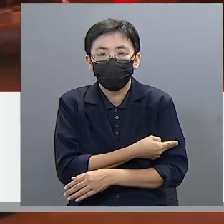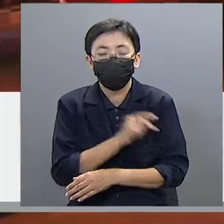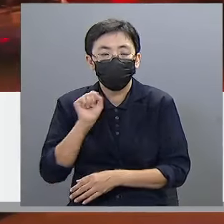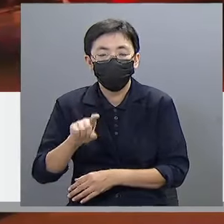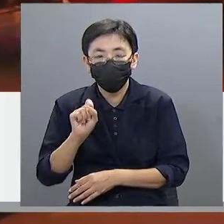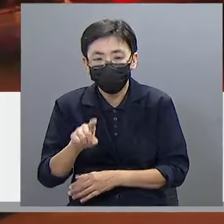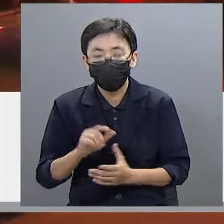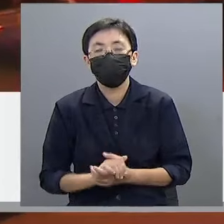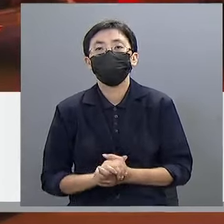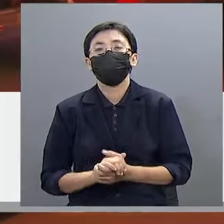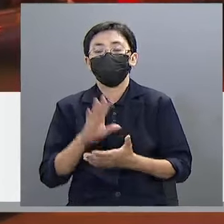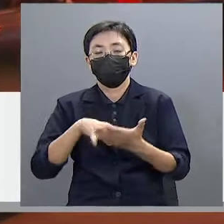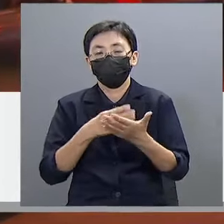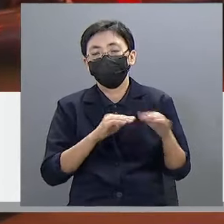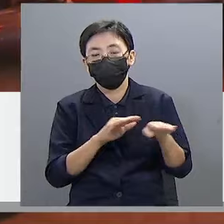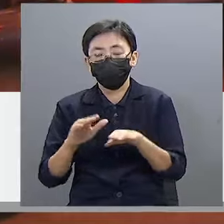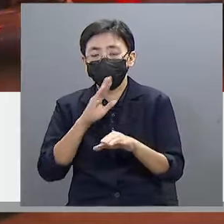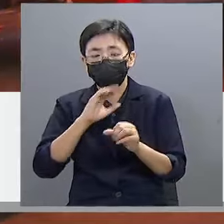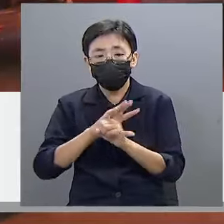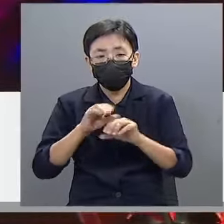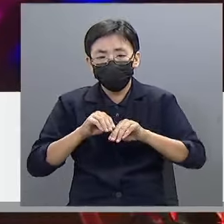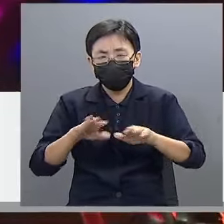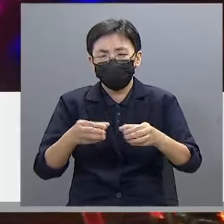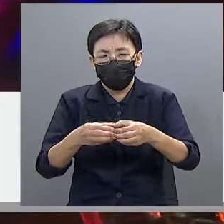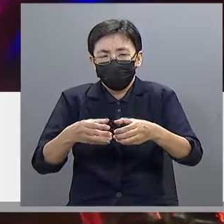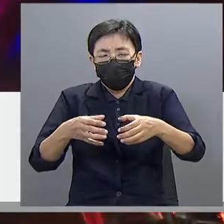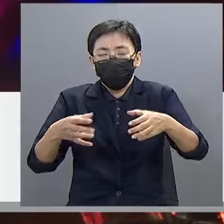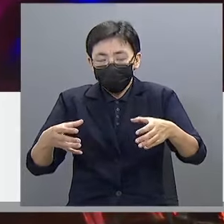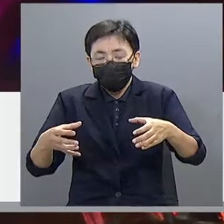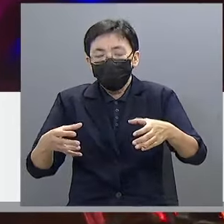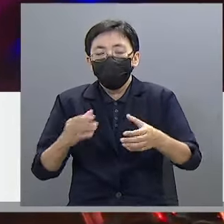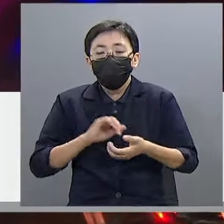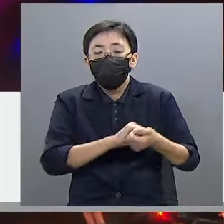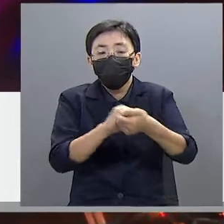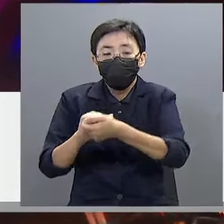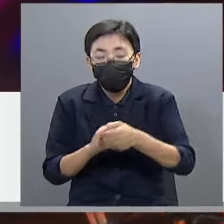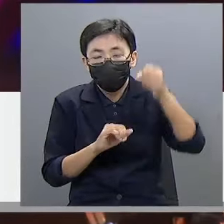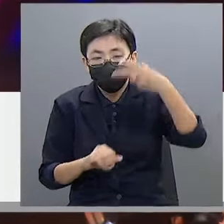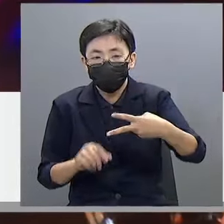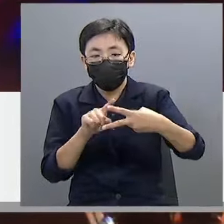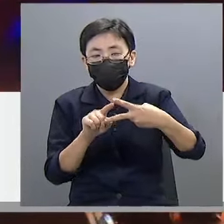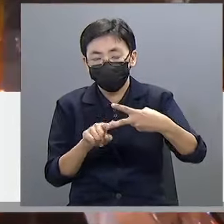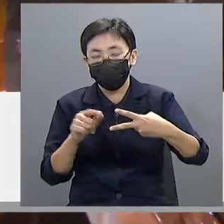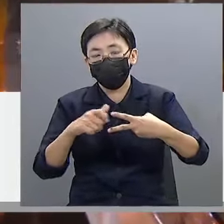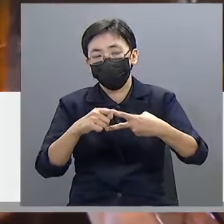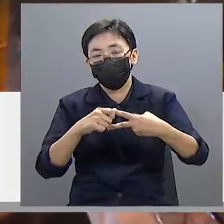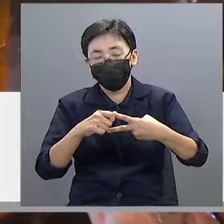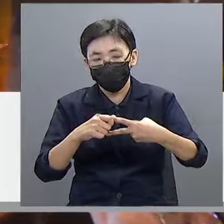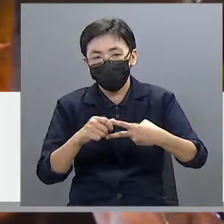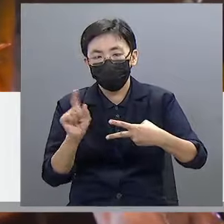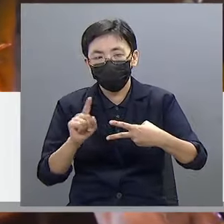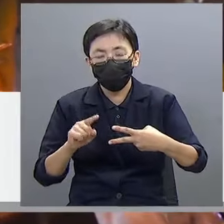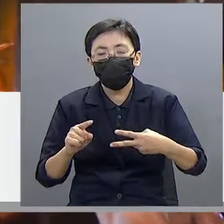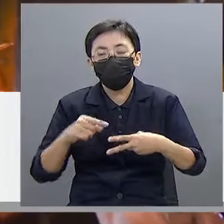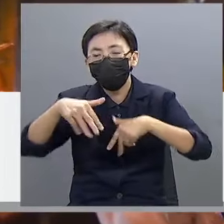พร้อมรองรับสถานการณ์การระบาดที่ดีขึ้นก็มีการขอความร่วมมือใน 2ส่วนนะคะท่านก็คือลดละเลิกกิจกรรมที่ทำให้เกิด